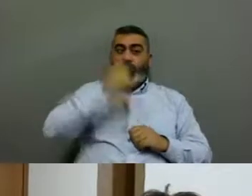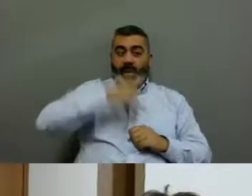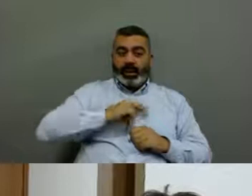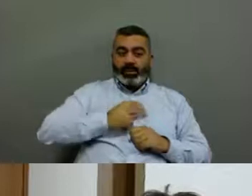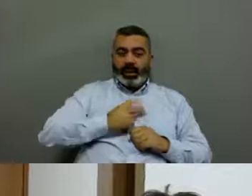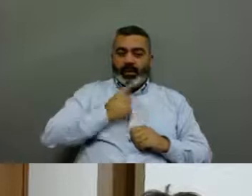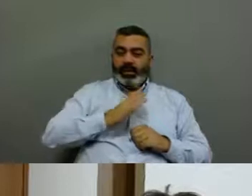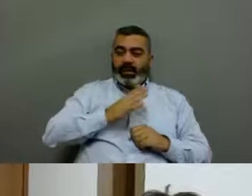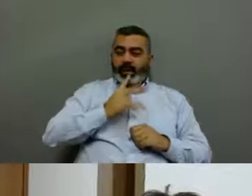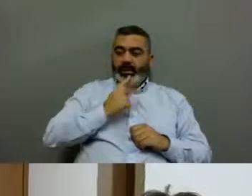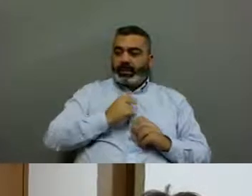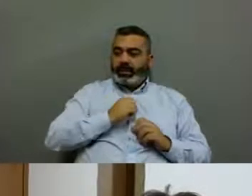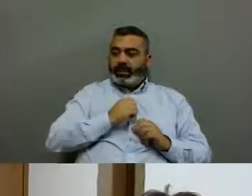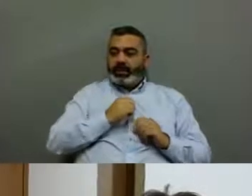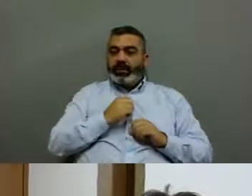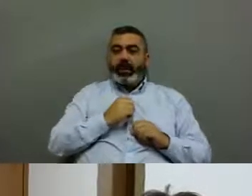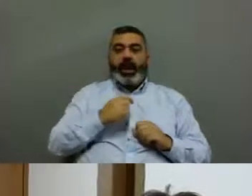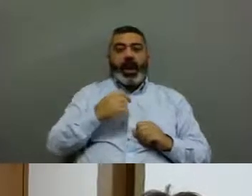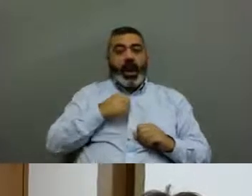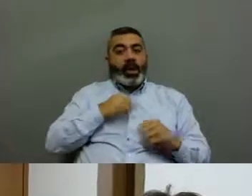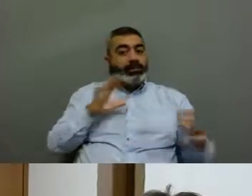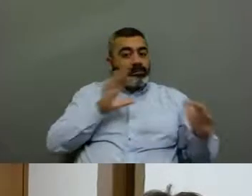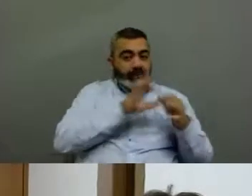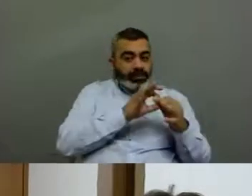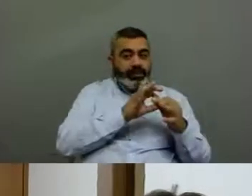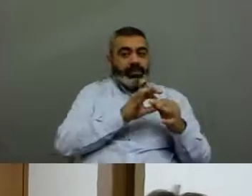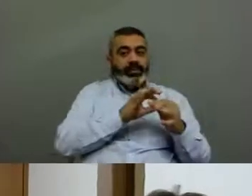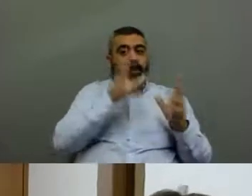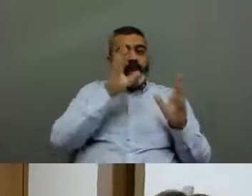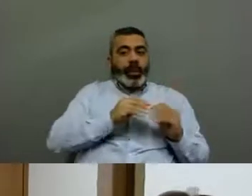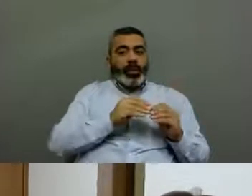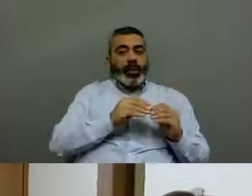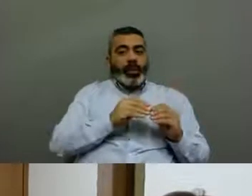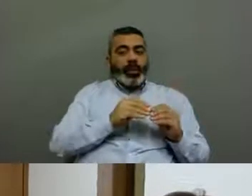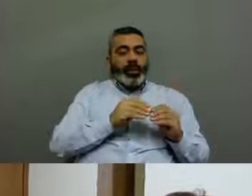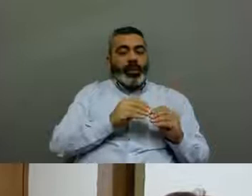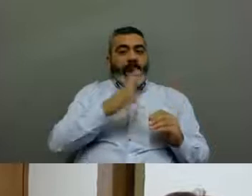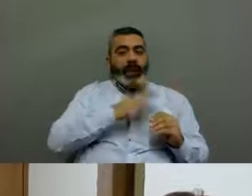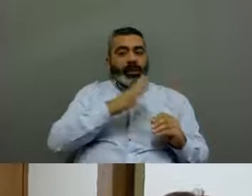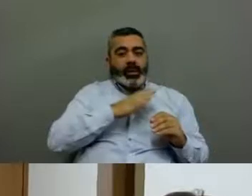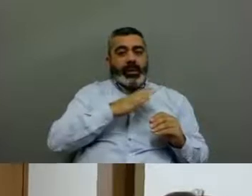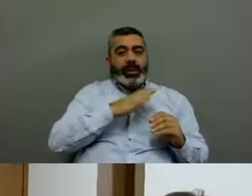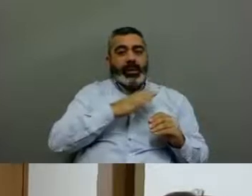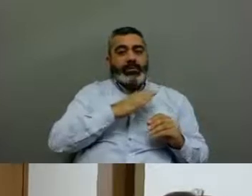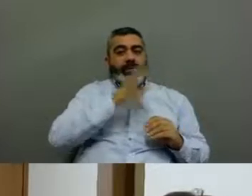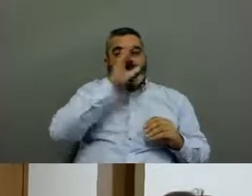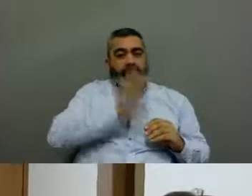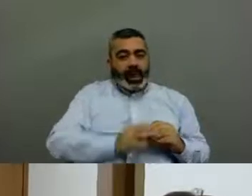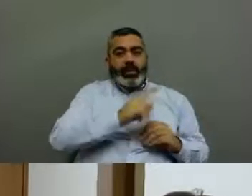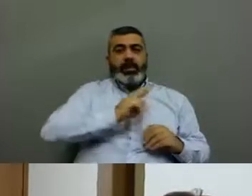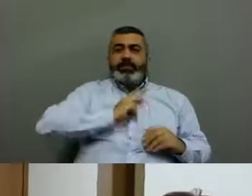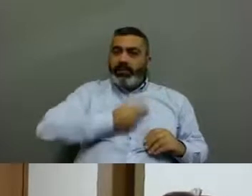Έχει τύχει πολλές φορές να επιδιώξω να συνεργαστώ μέσα από την ομάδα μου με άτομα που πράγματι είναι